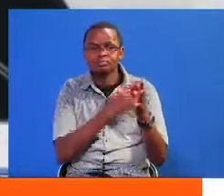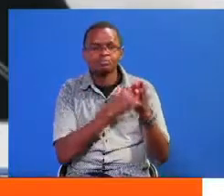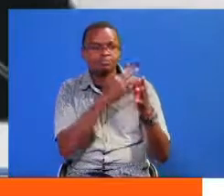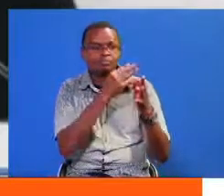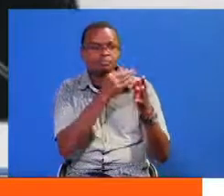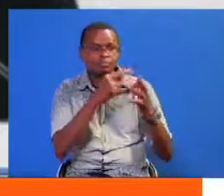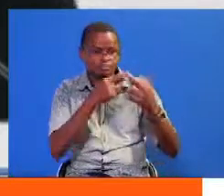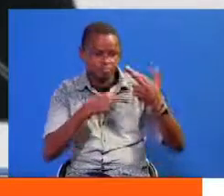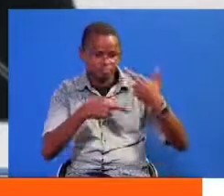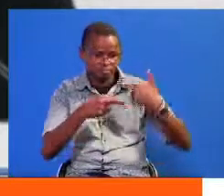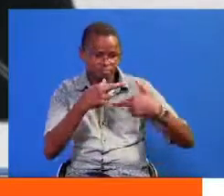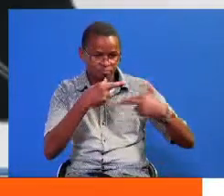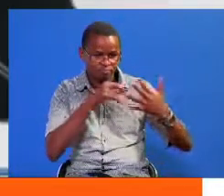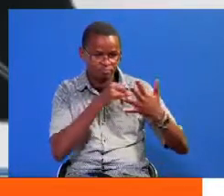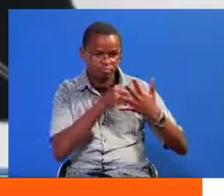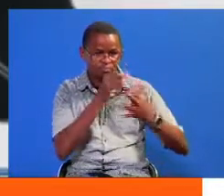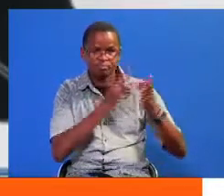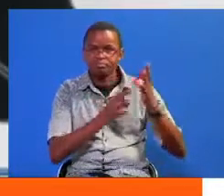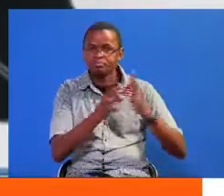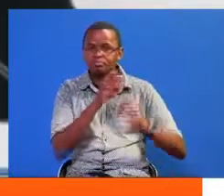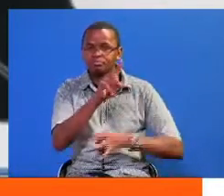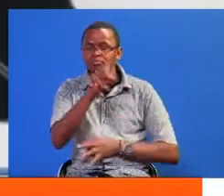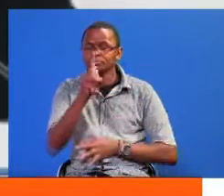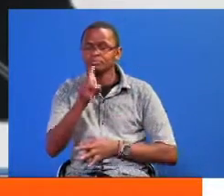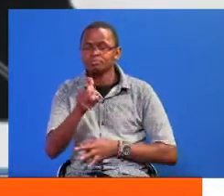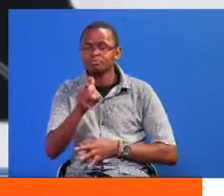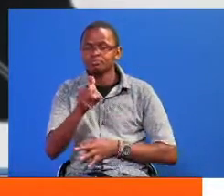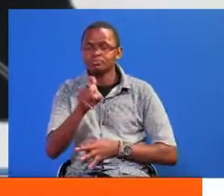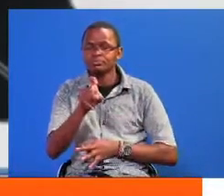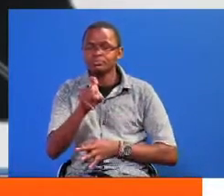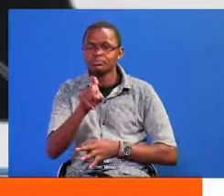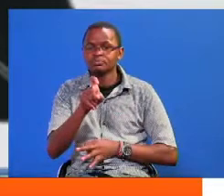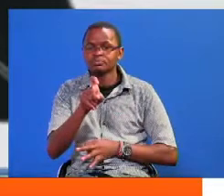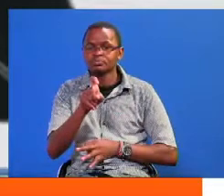and reviewing its judgments?